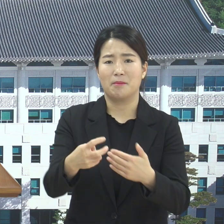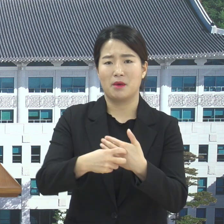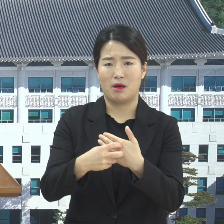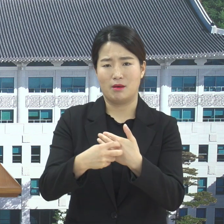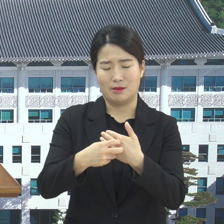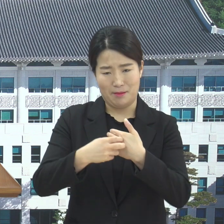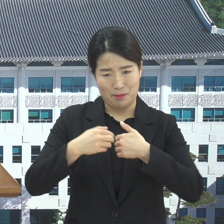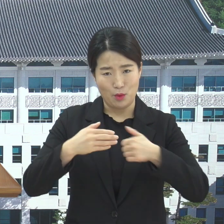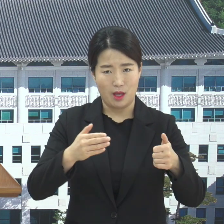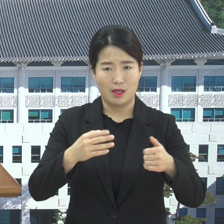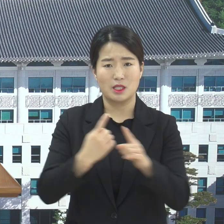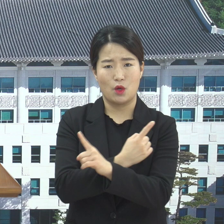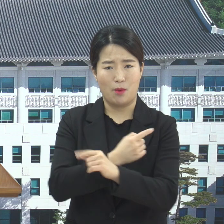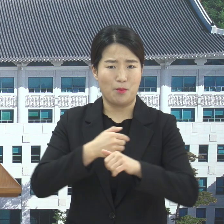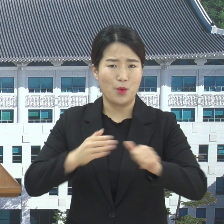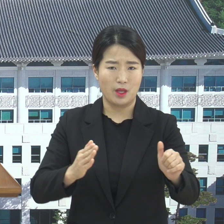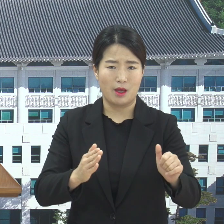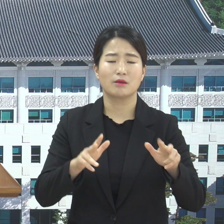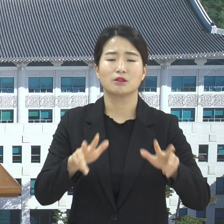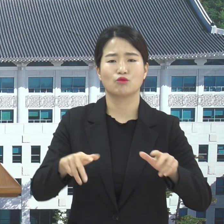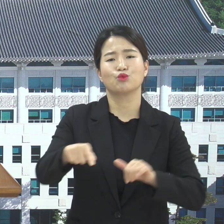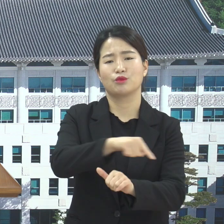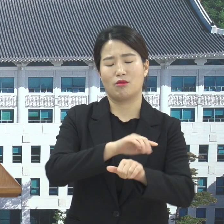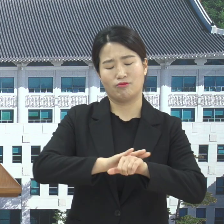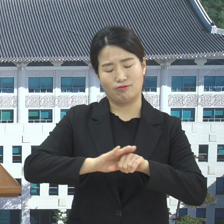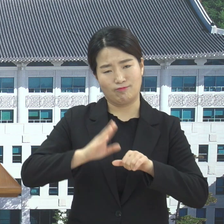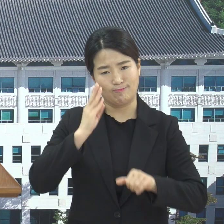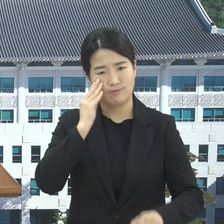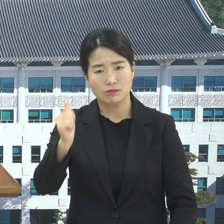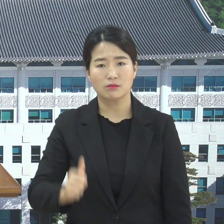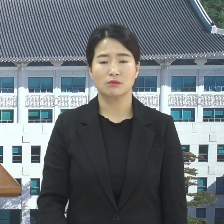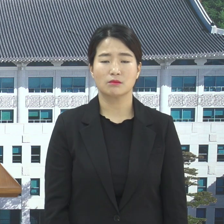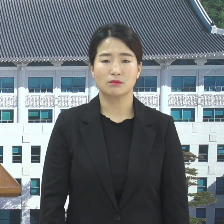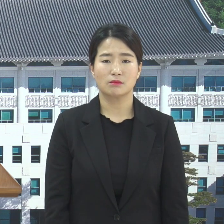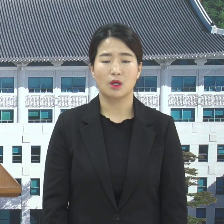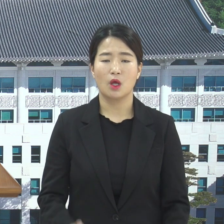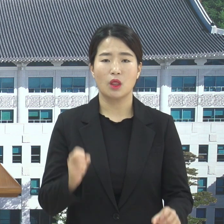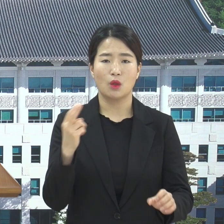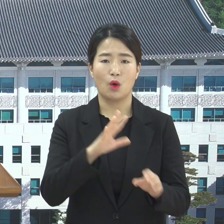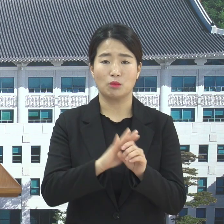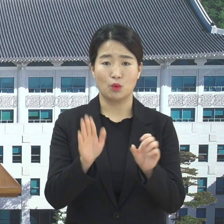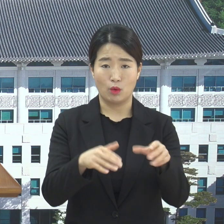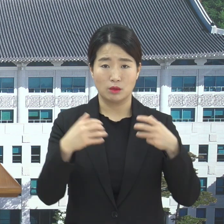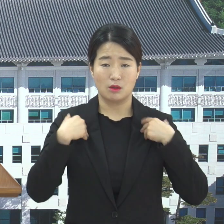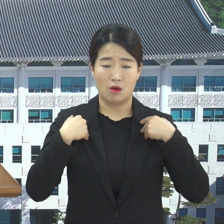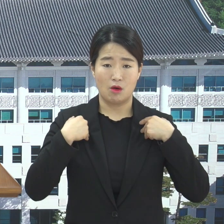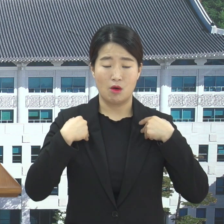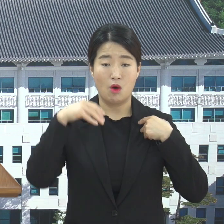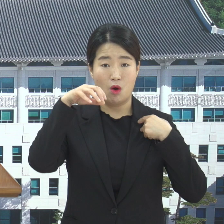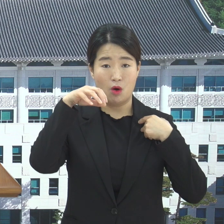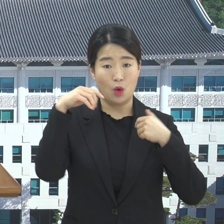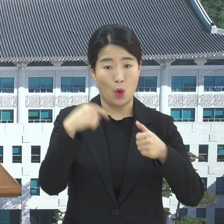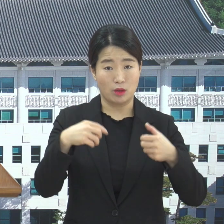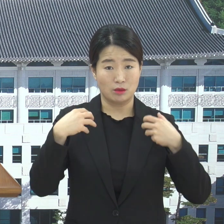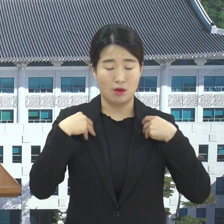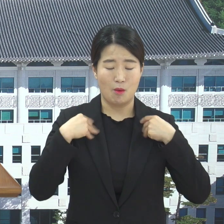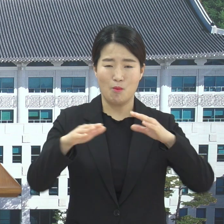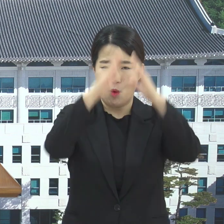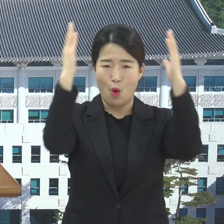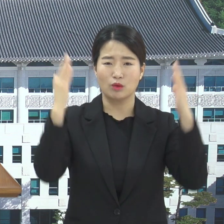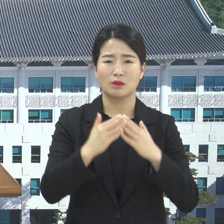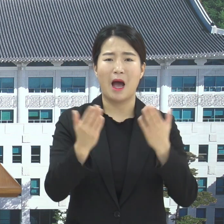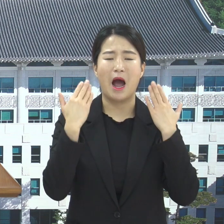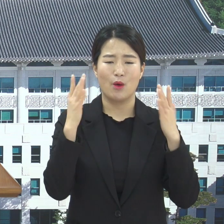조치를 실시하는 체계가 가동되고 있습니다. 또한 도교육청에서는 도내 모든 학교에 대해 원격